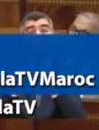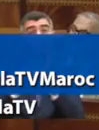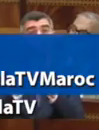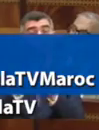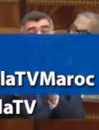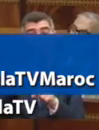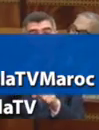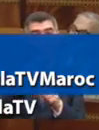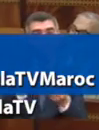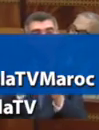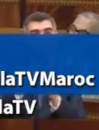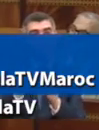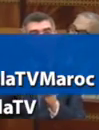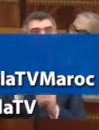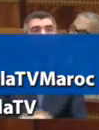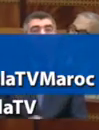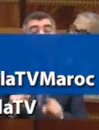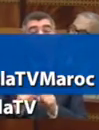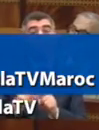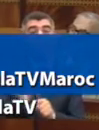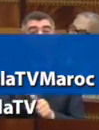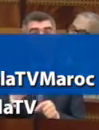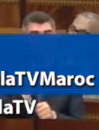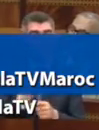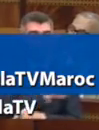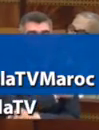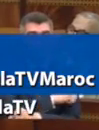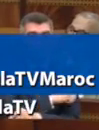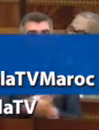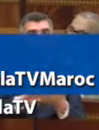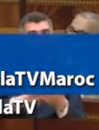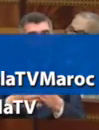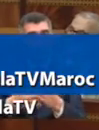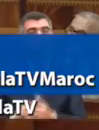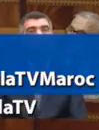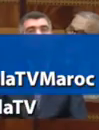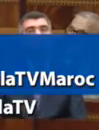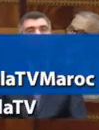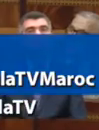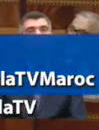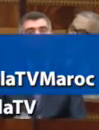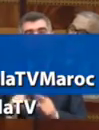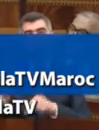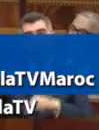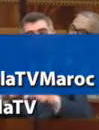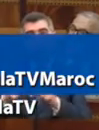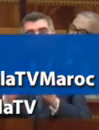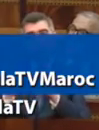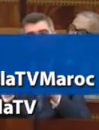اللي كيعرفها الموارد البشرية اكيد كتعرف واحد يعني خصاص كبير اللي